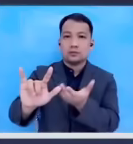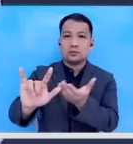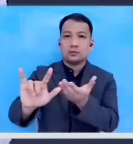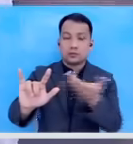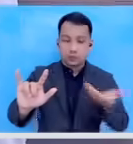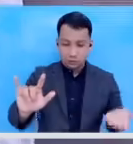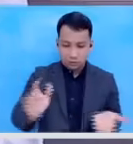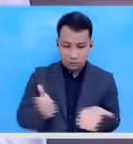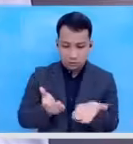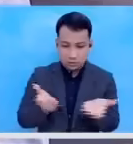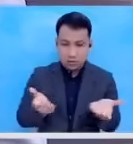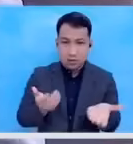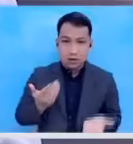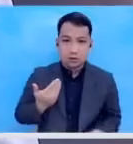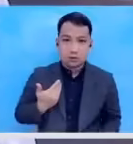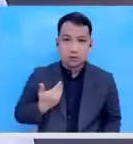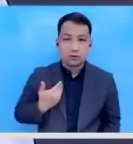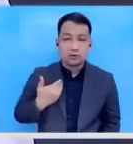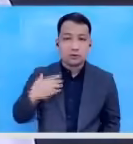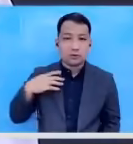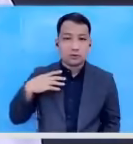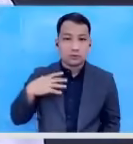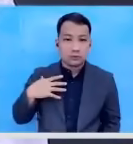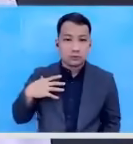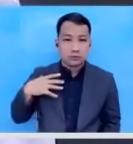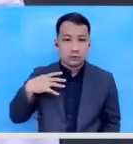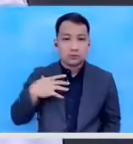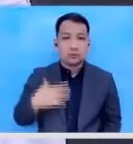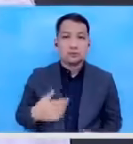nandito lang ako, di